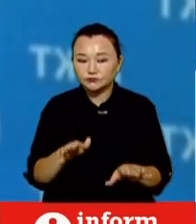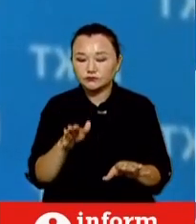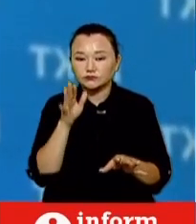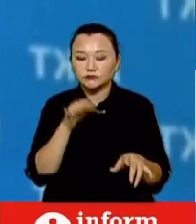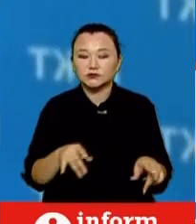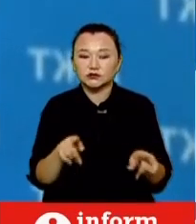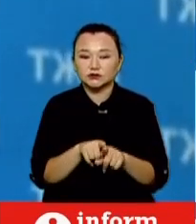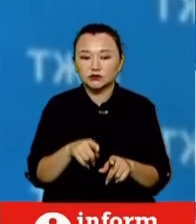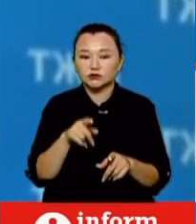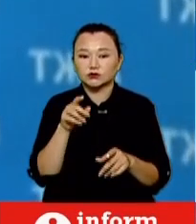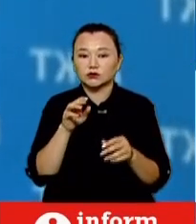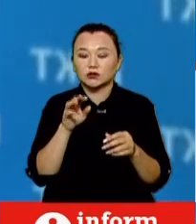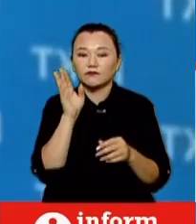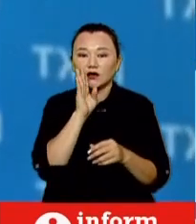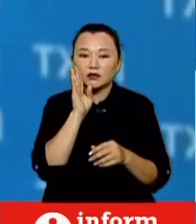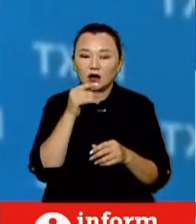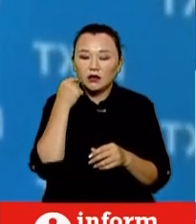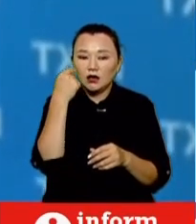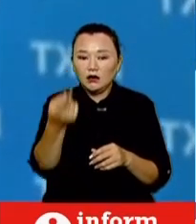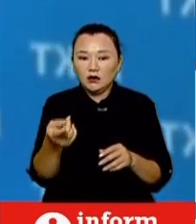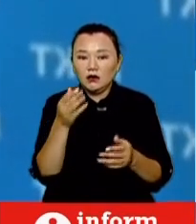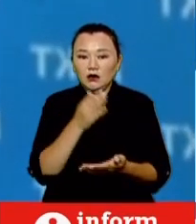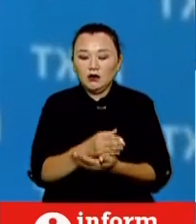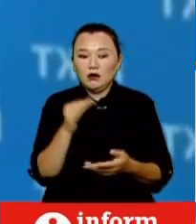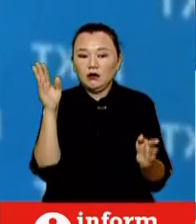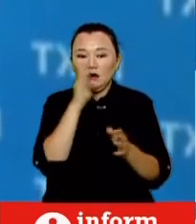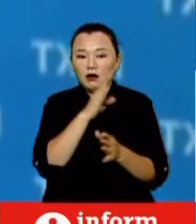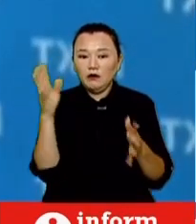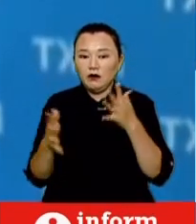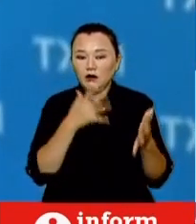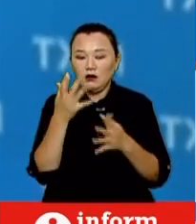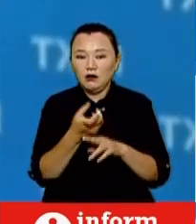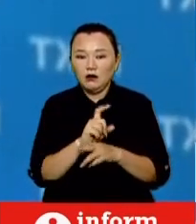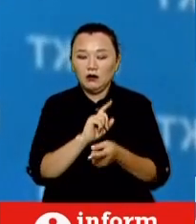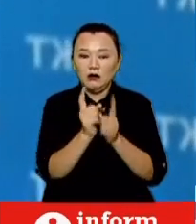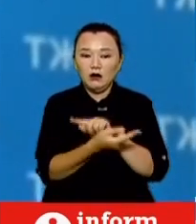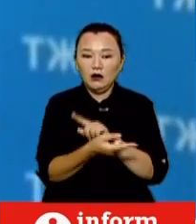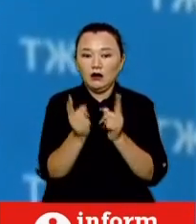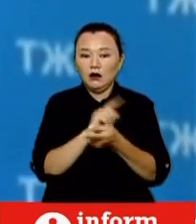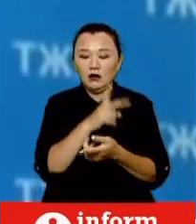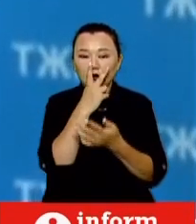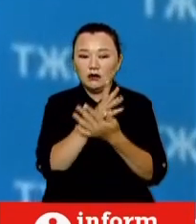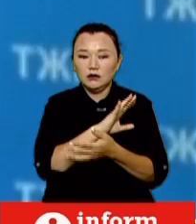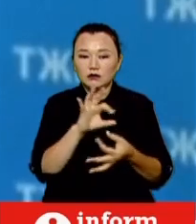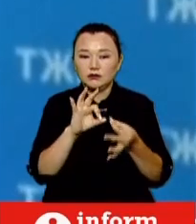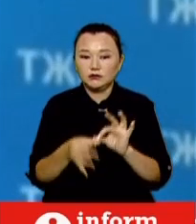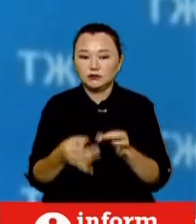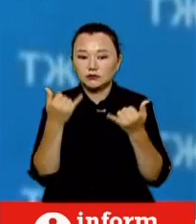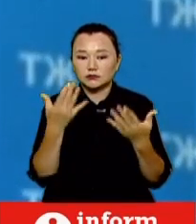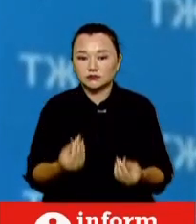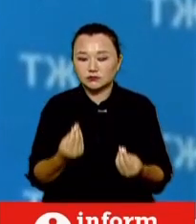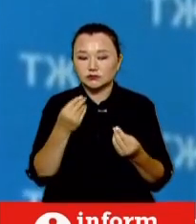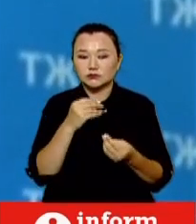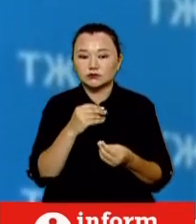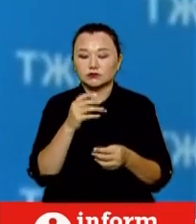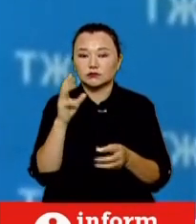также удаленностью водоисточников и переменчивым ветром. Несмотря на сложности, на сегодняшний день